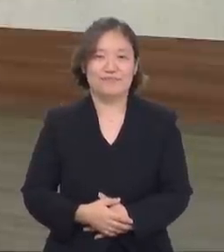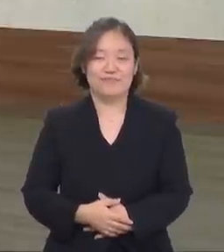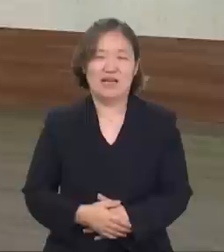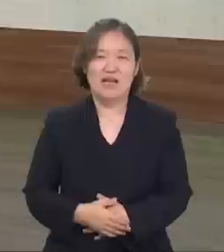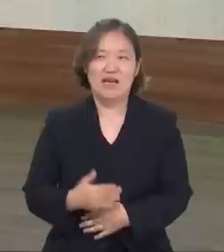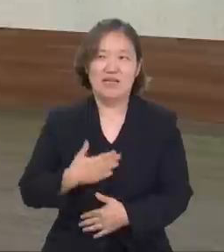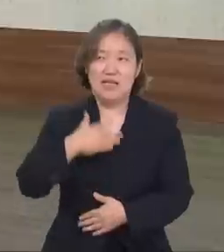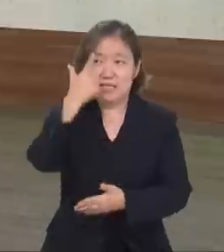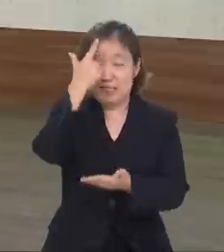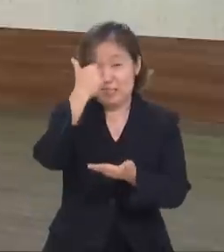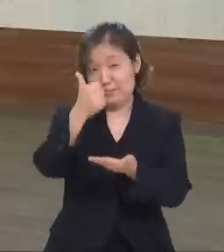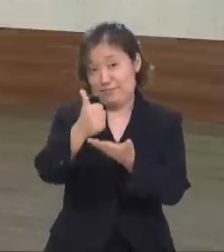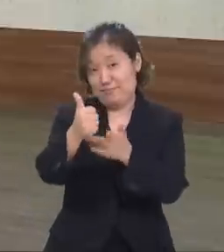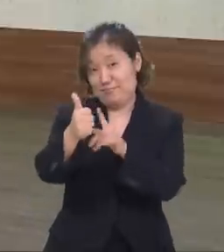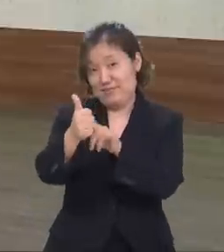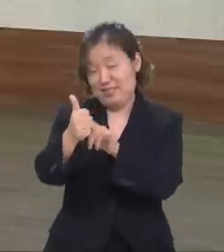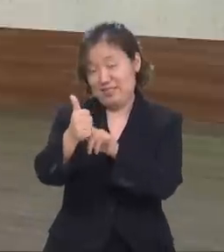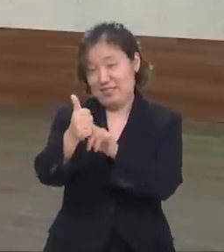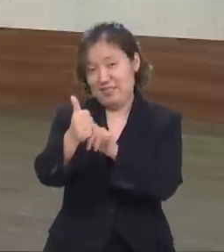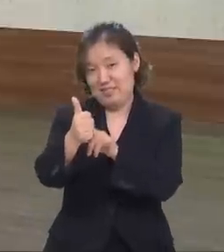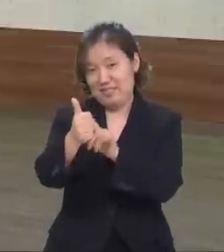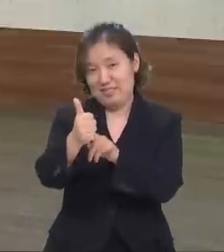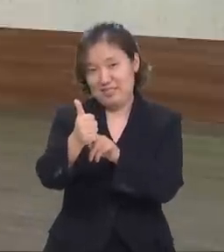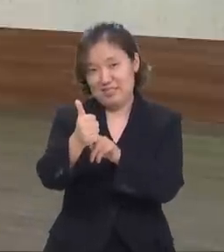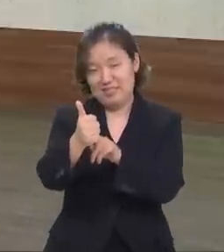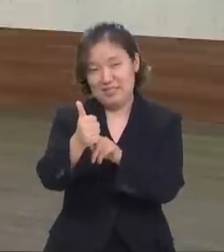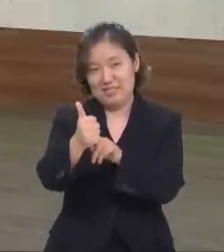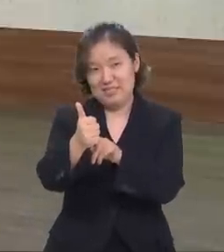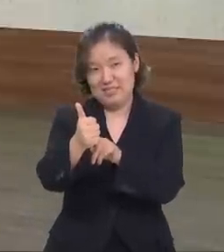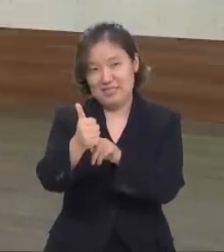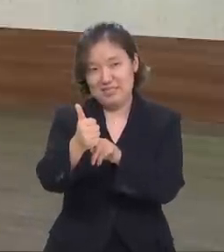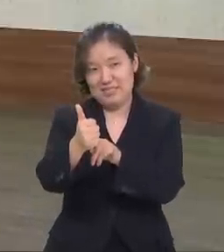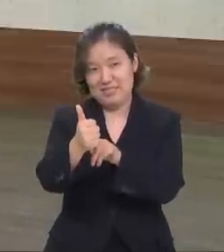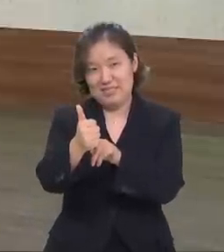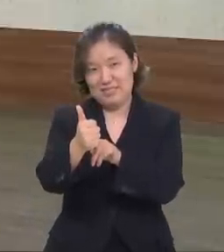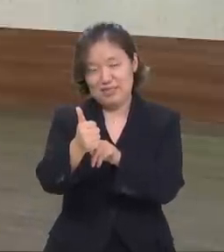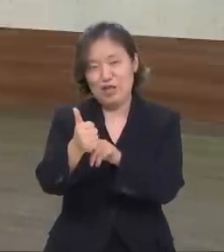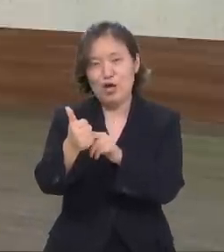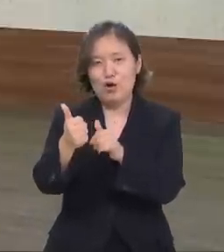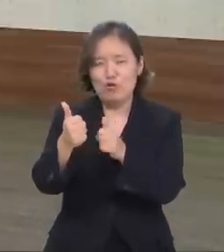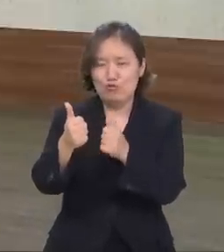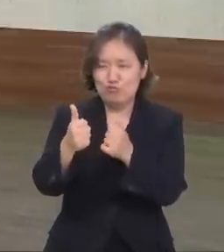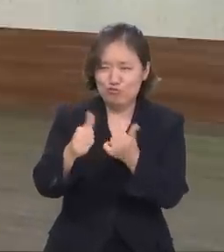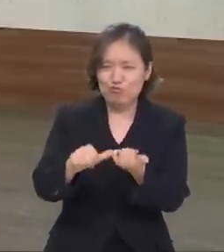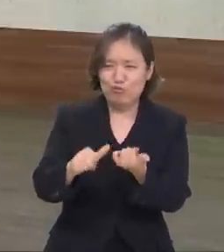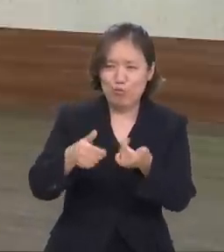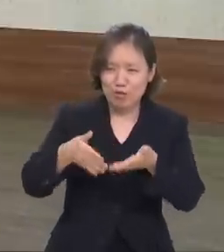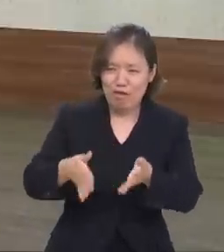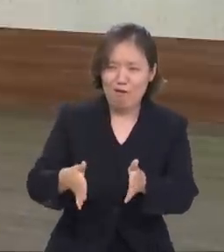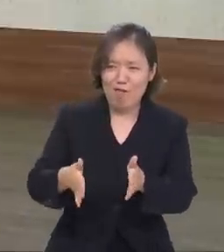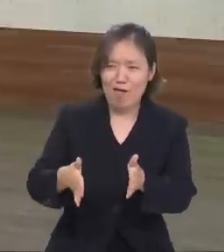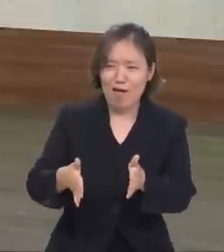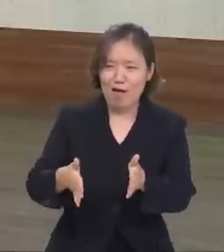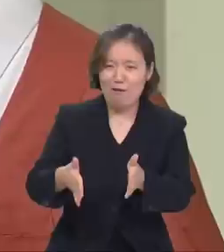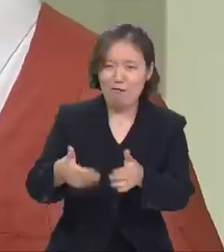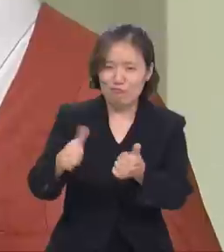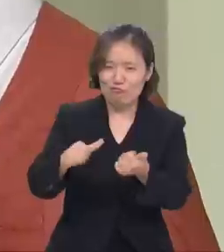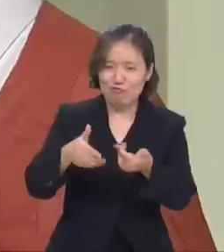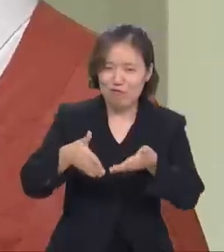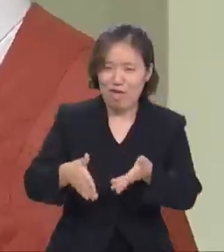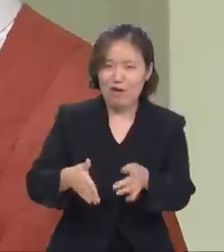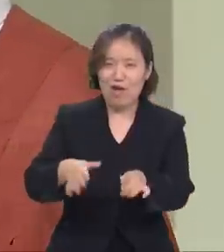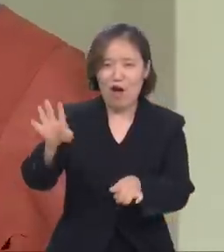물론 우리 스님들은 머리 깎은 출가자들은 생사 윤회를 벗어나기 위함이요 또한이